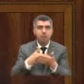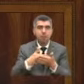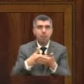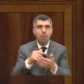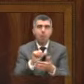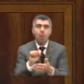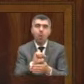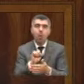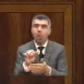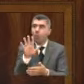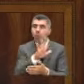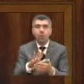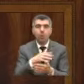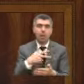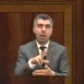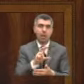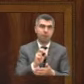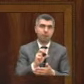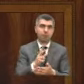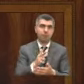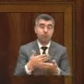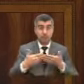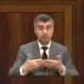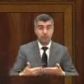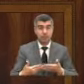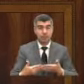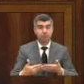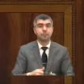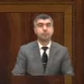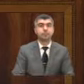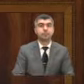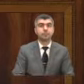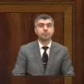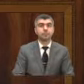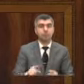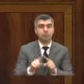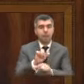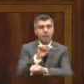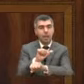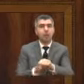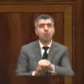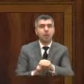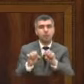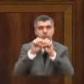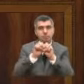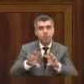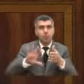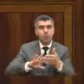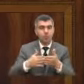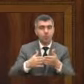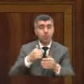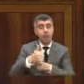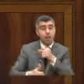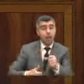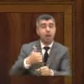مضرورين. هذا الشيء اللي وصلنا له ديال التغطيه الصحيه اشتغلنا عليه عام ونص